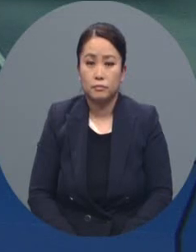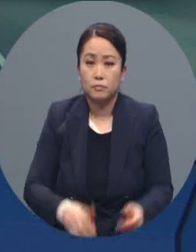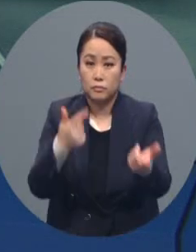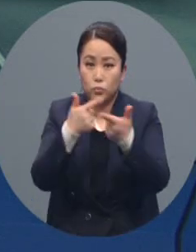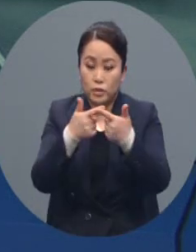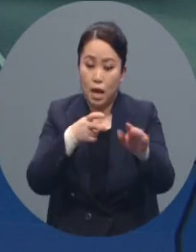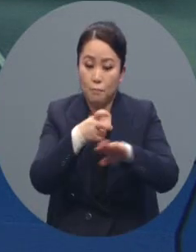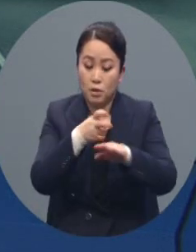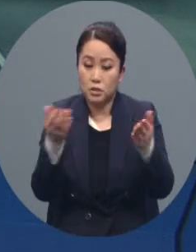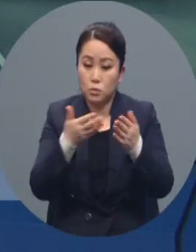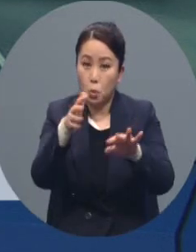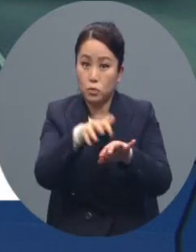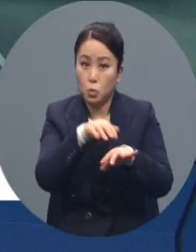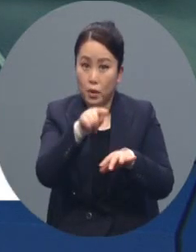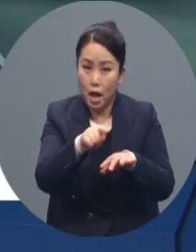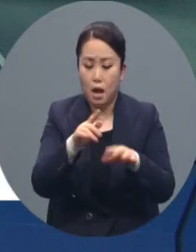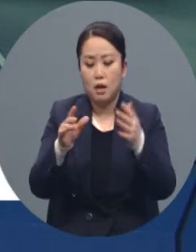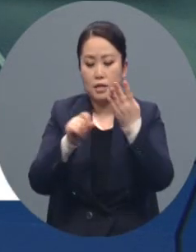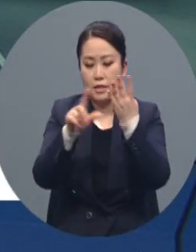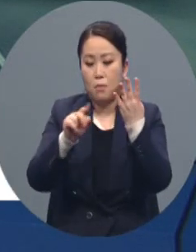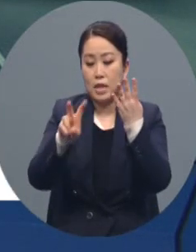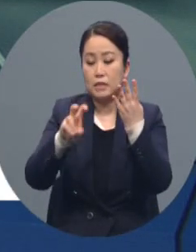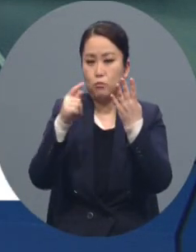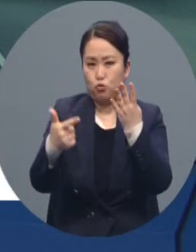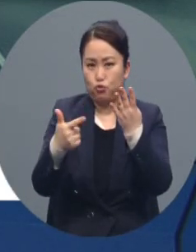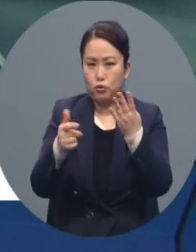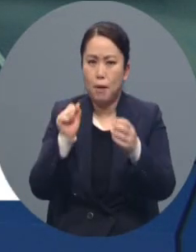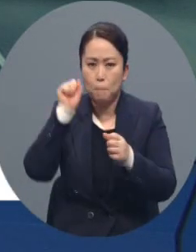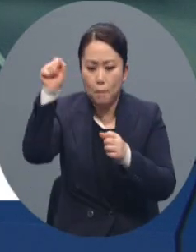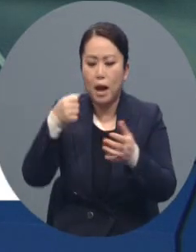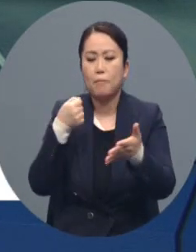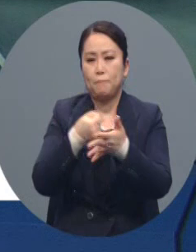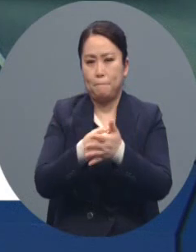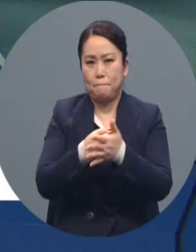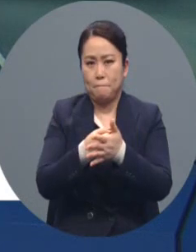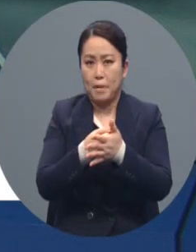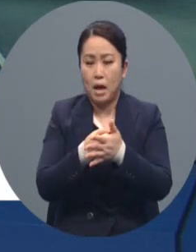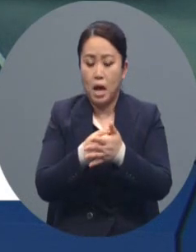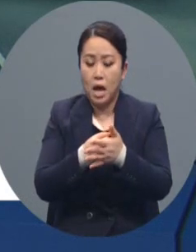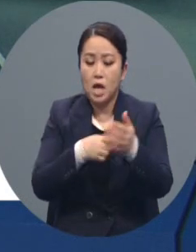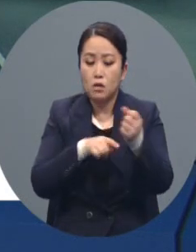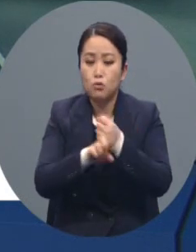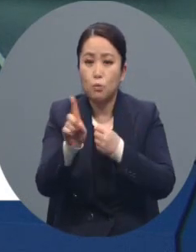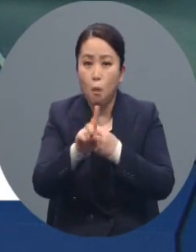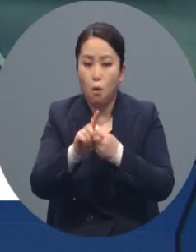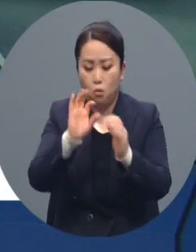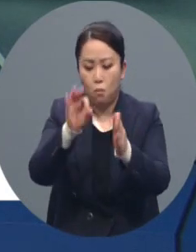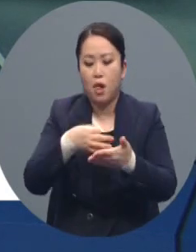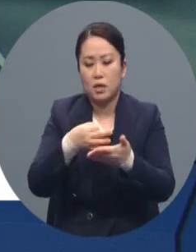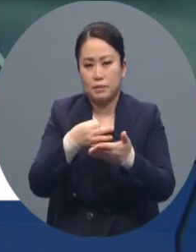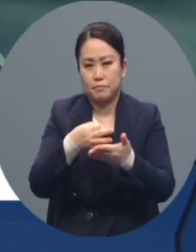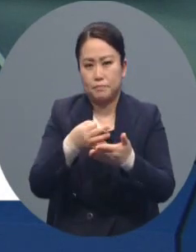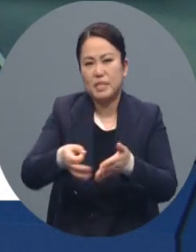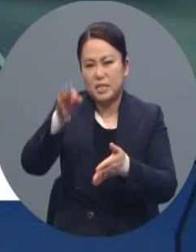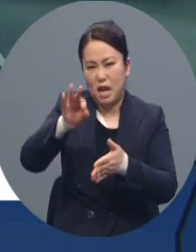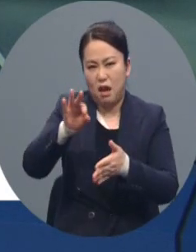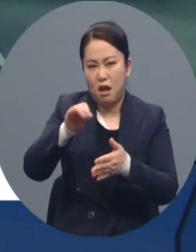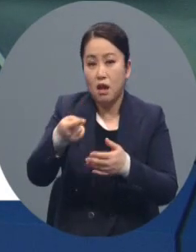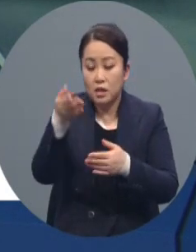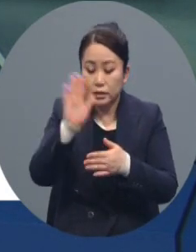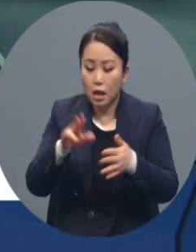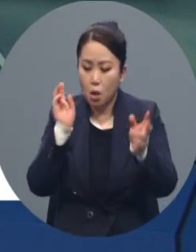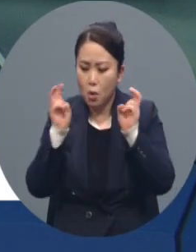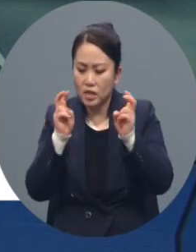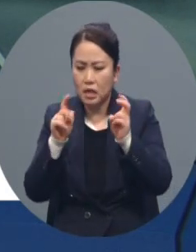부산 버스 노조가 오는 26일 파업을 결의했습니다. 쟁점은 임금 인상인데 사측은 누적 적자